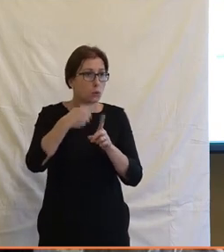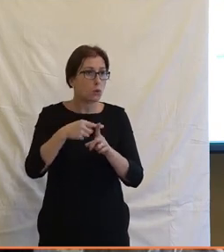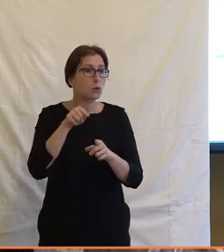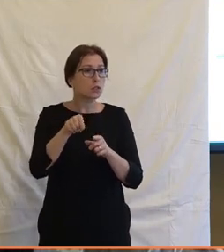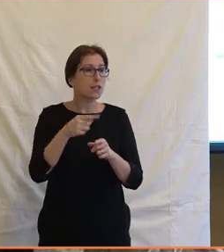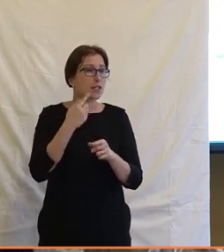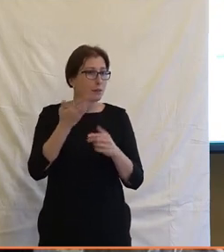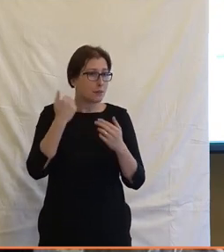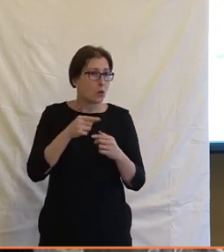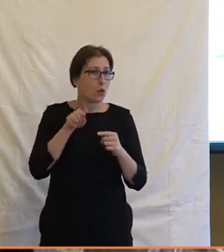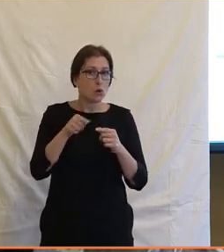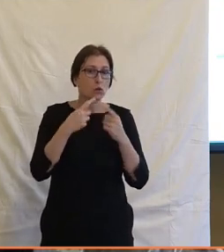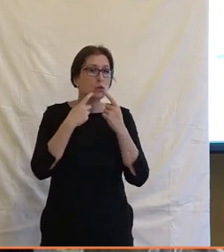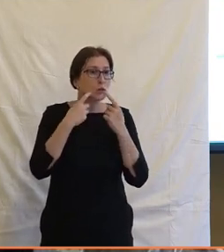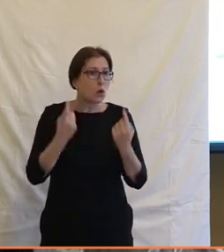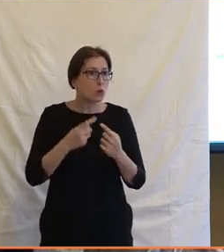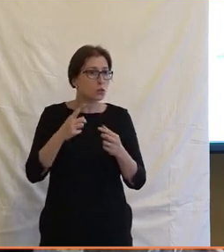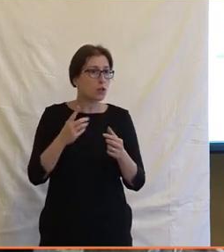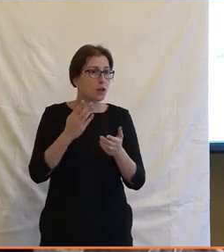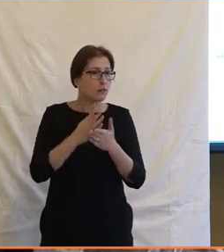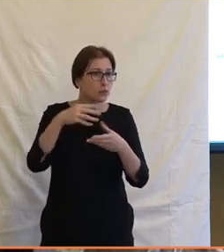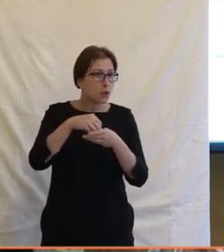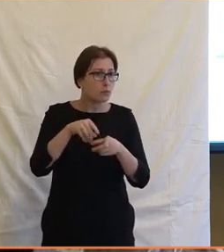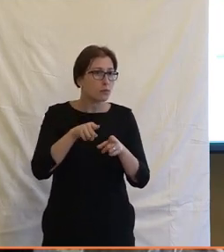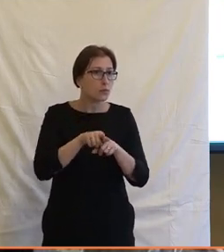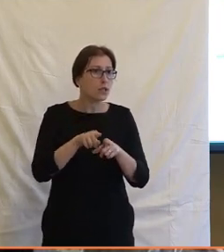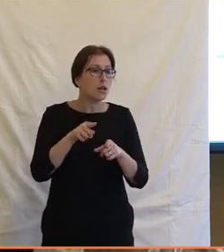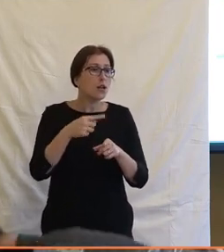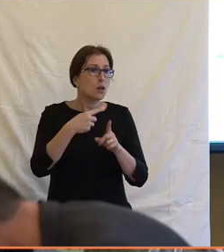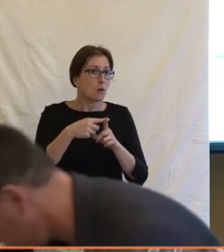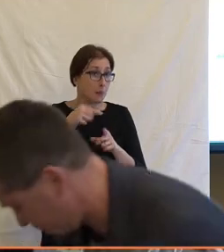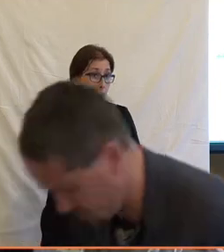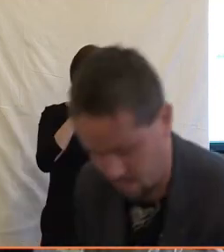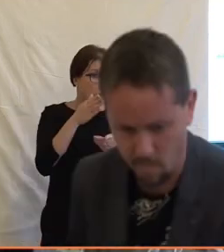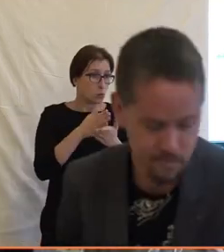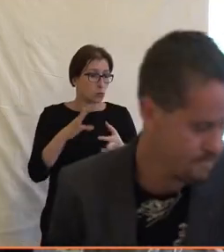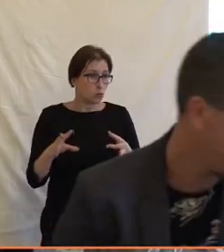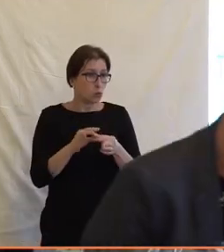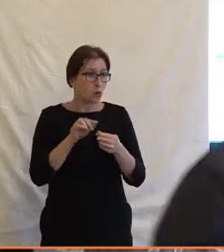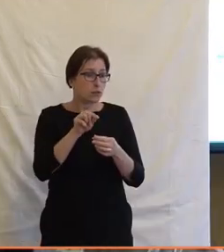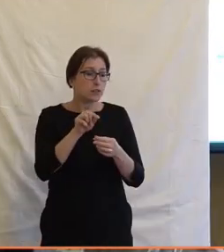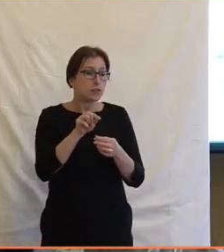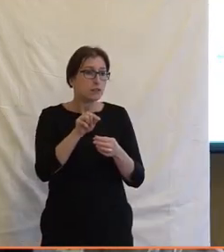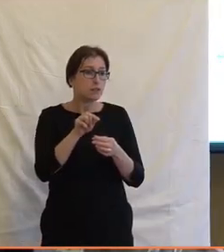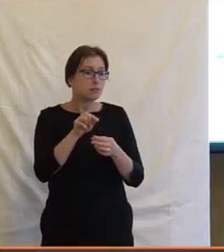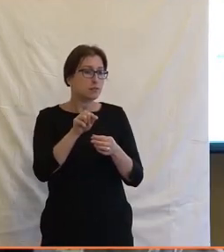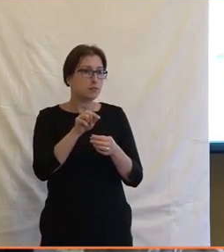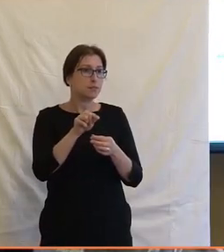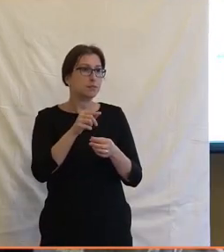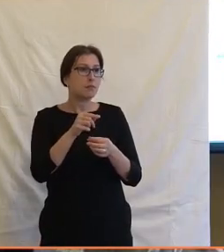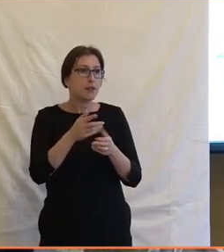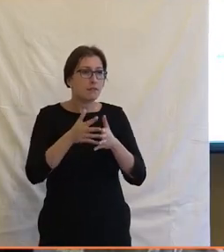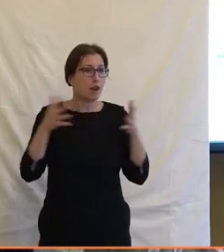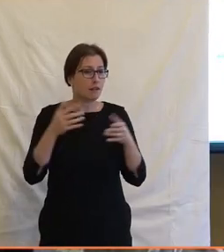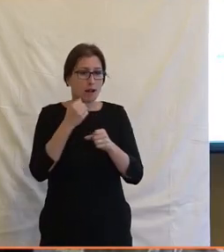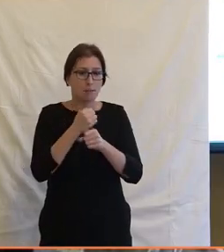celé plán celých letení proto změnilo. Takže tam ta snaha nebyla úplně veliká, myslím si, že to pro někoho je vlastně velká